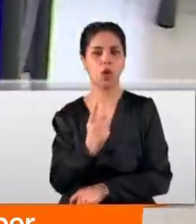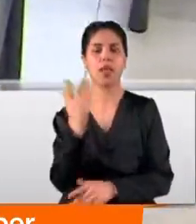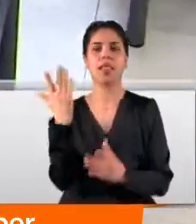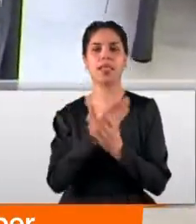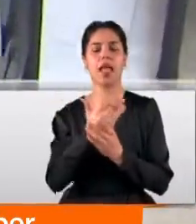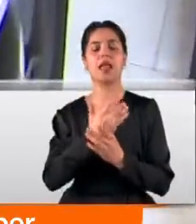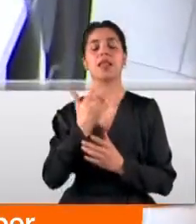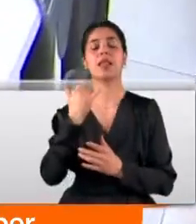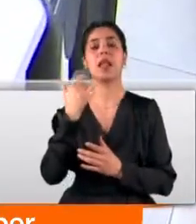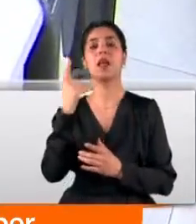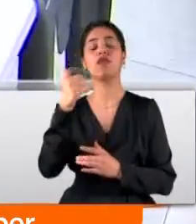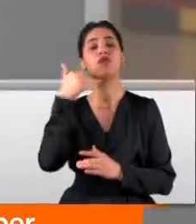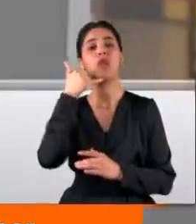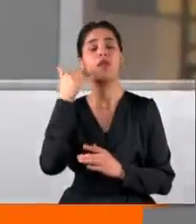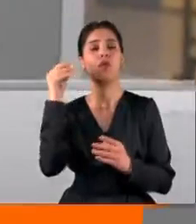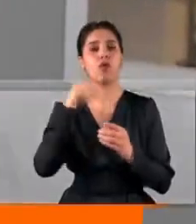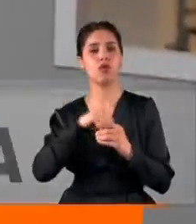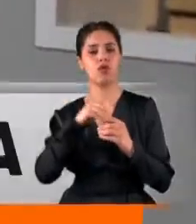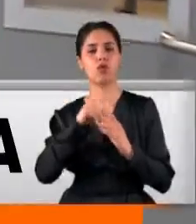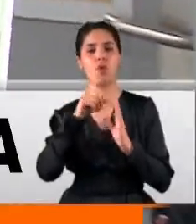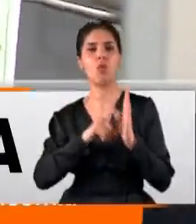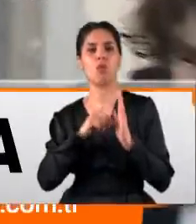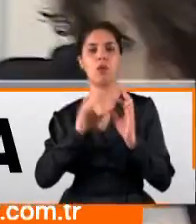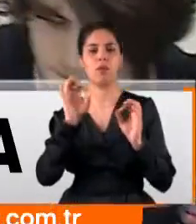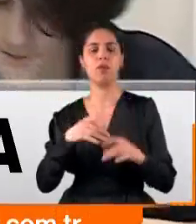cepte uygulamasını devreye soktu